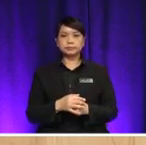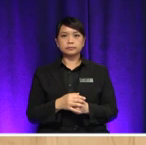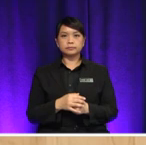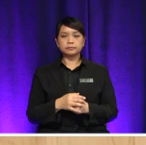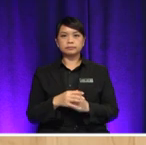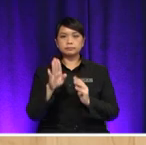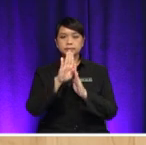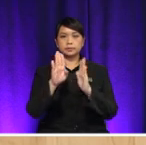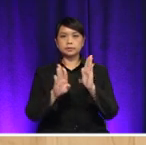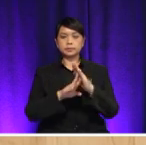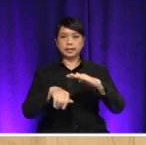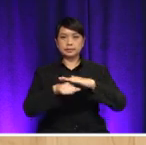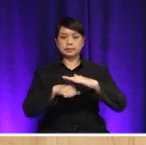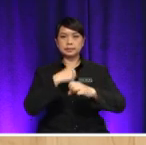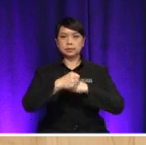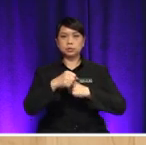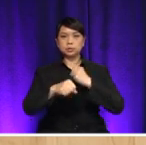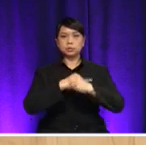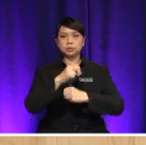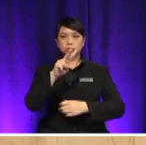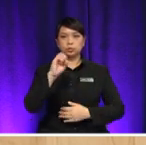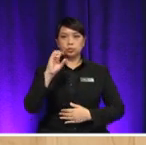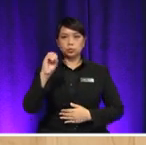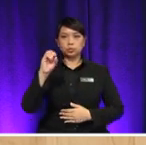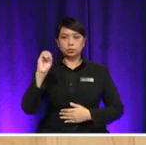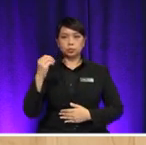berasaskan tahun 2000 adalah 109